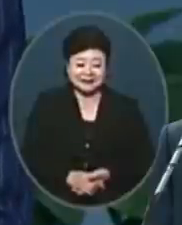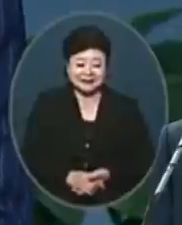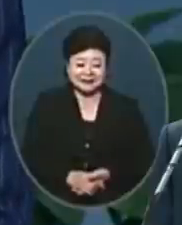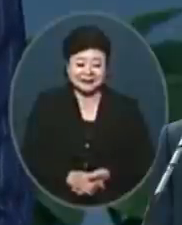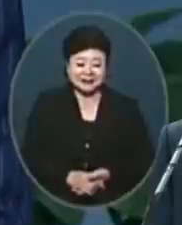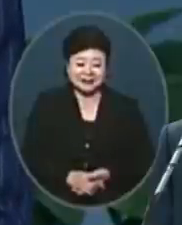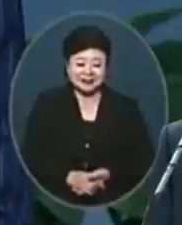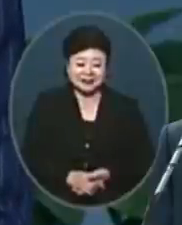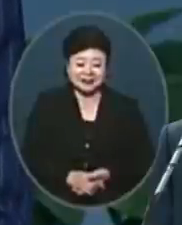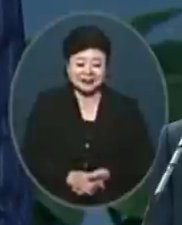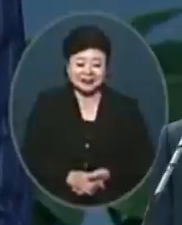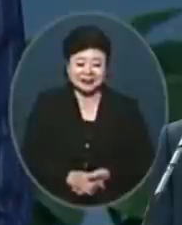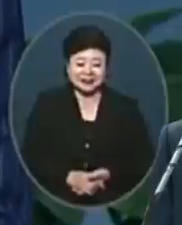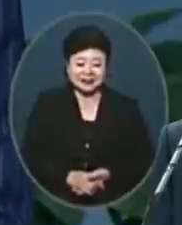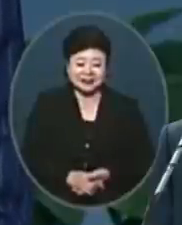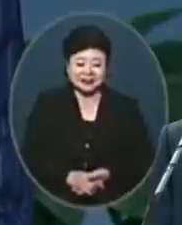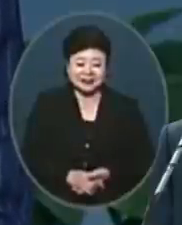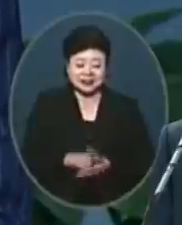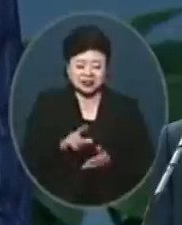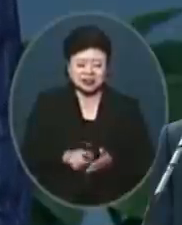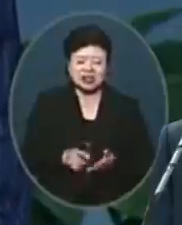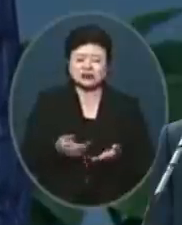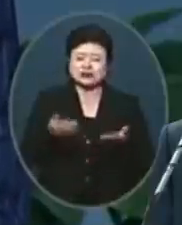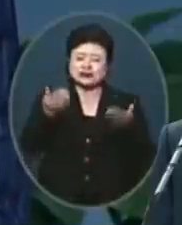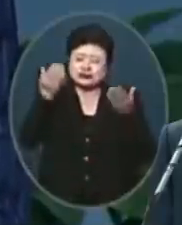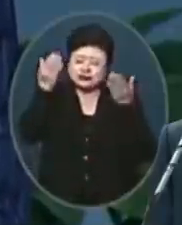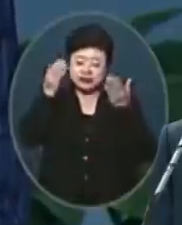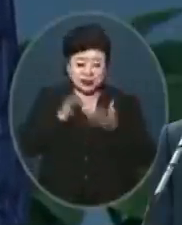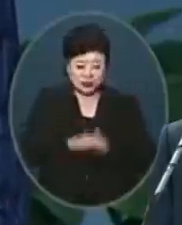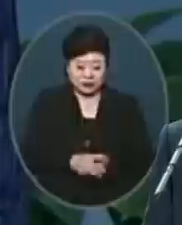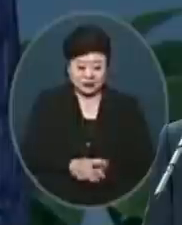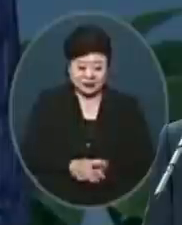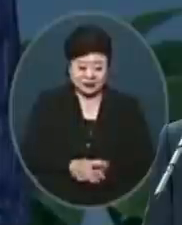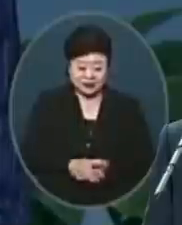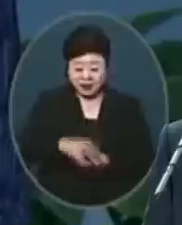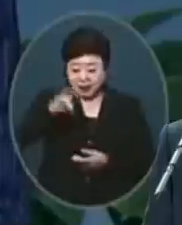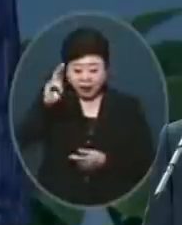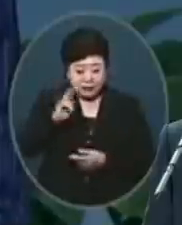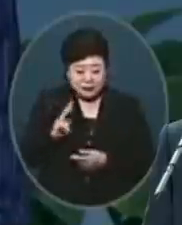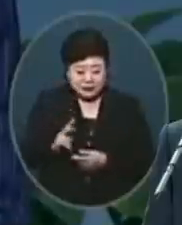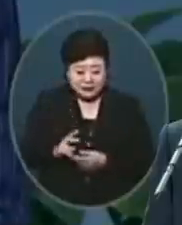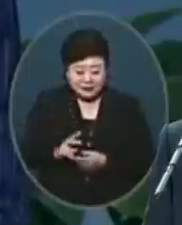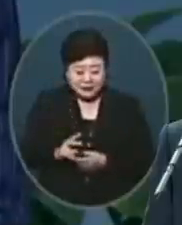상당히 몇 개월의 세월이 지나고 난 다음에 하루 갑자기